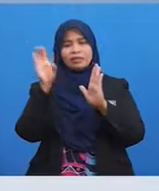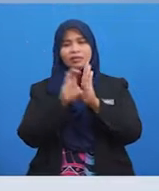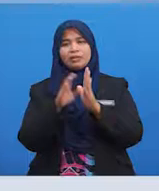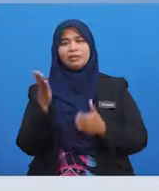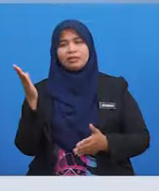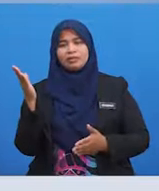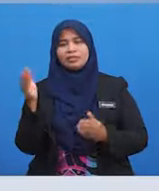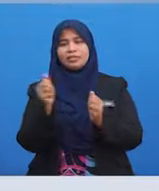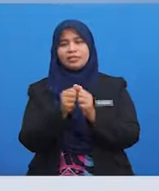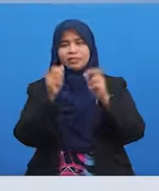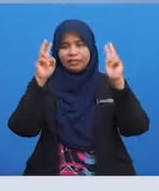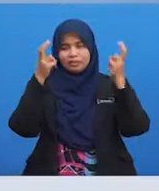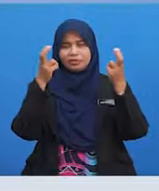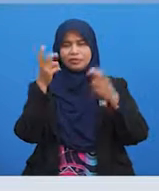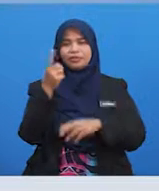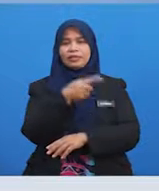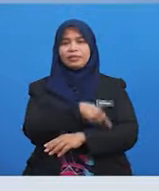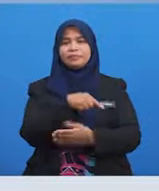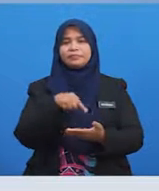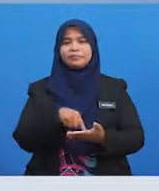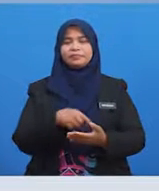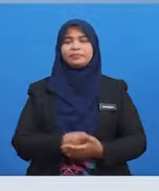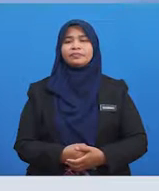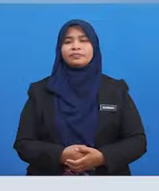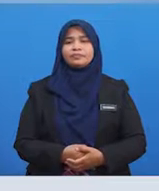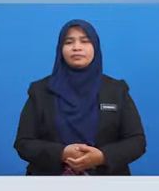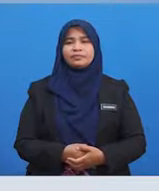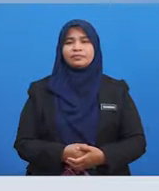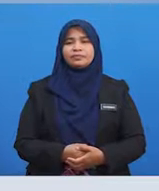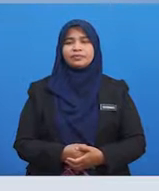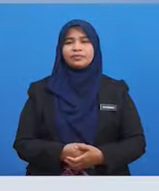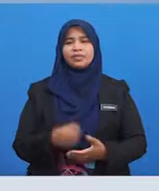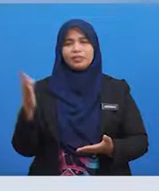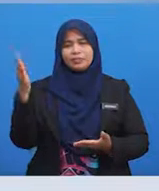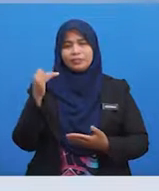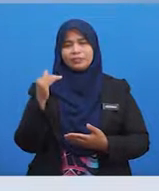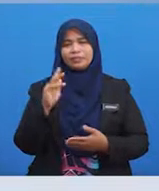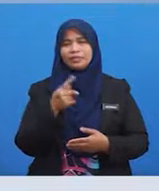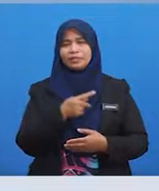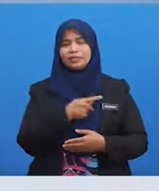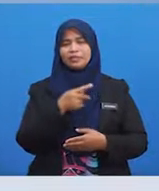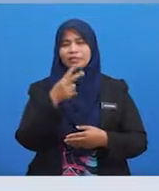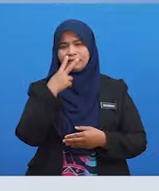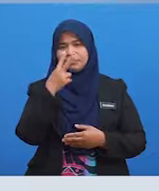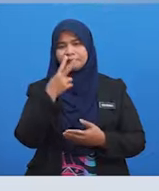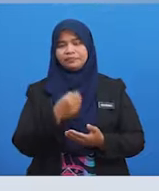dengan tajuk kita pada hari ini? Jom kita